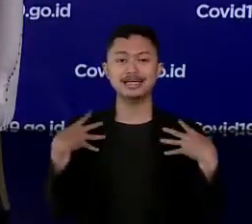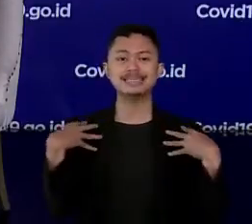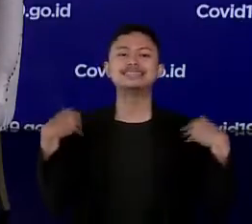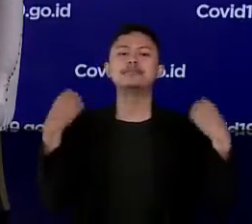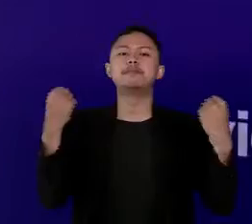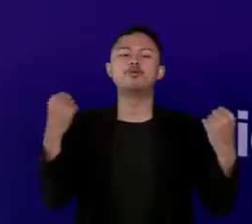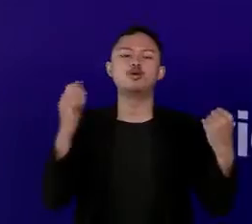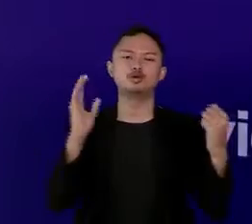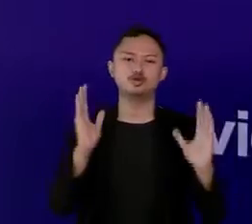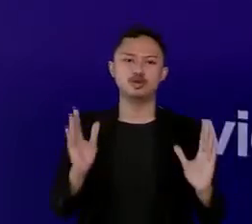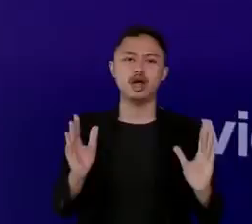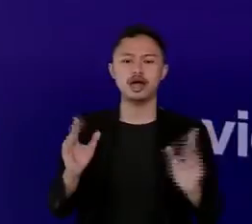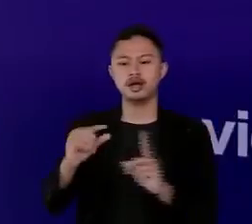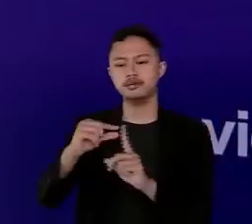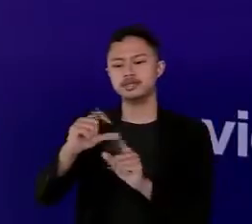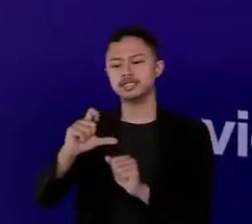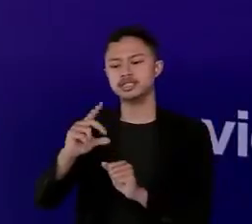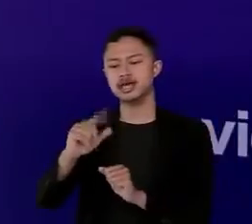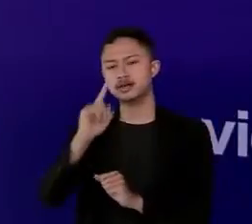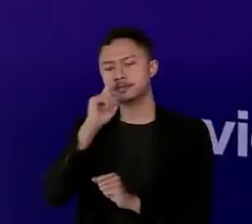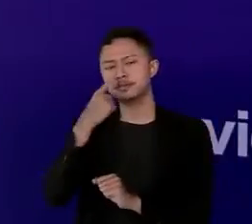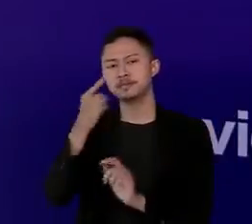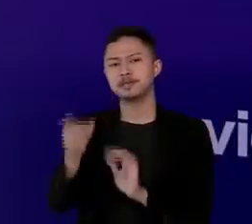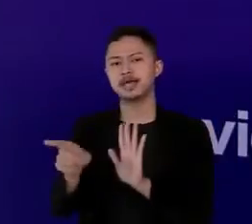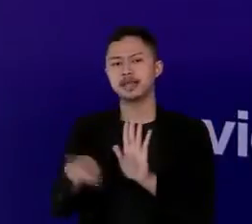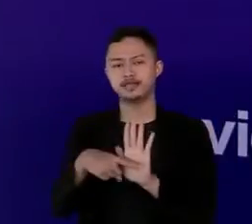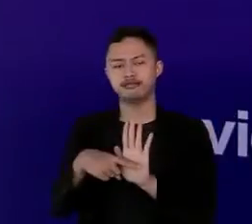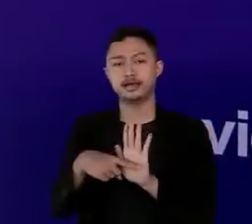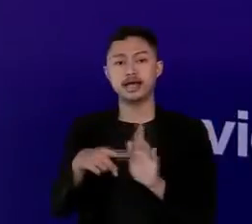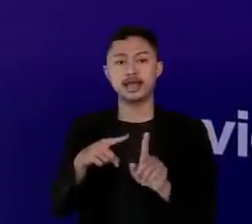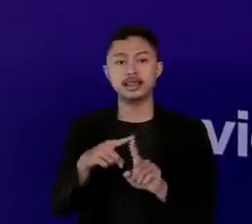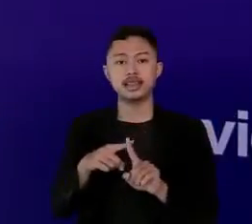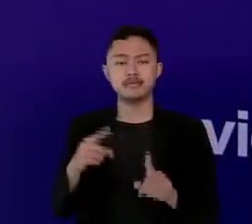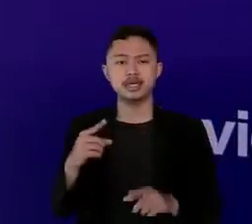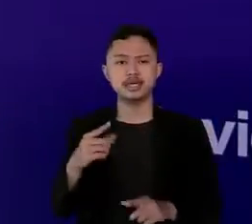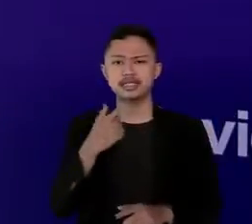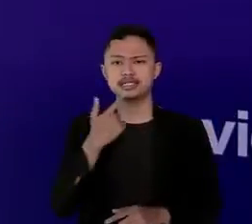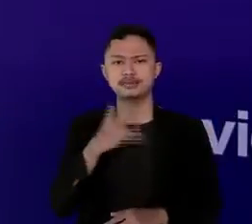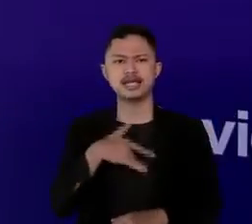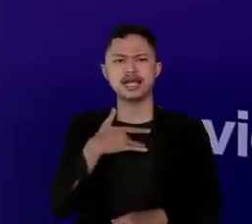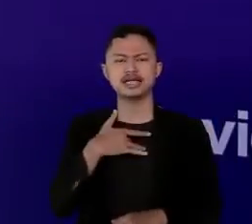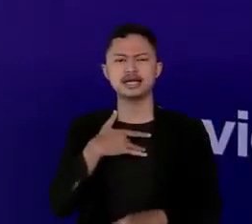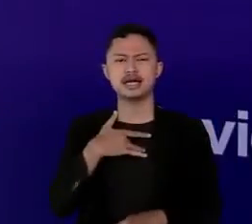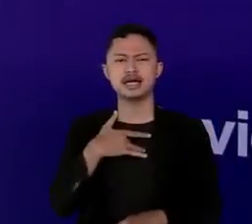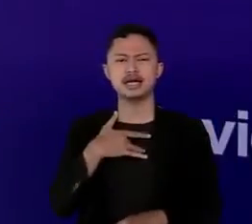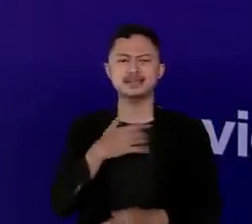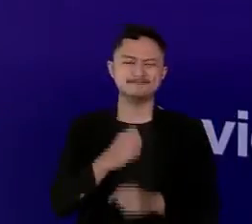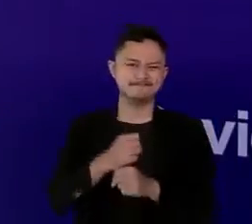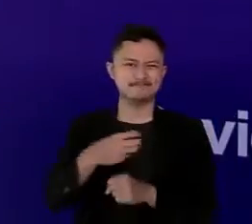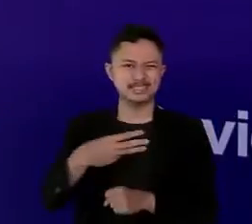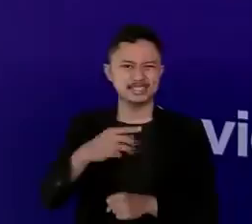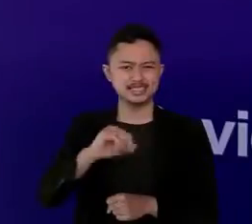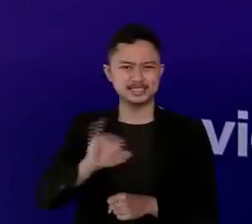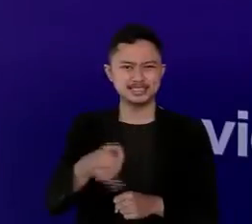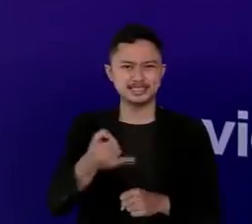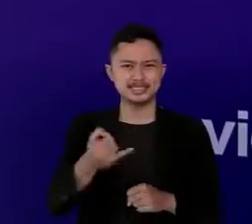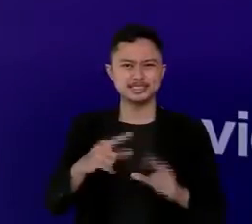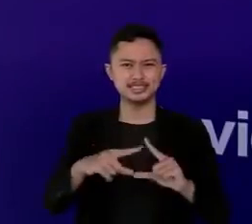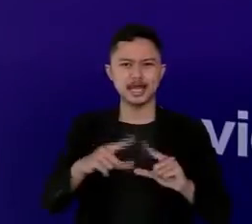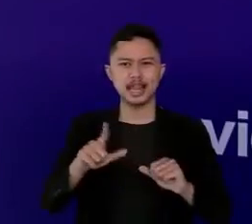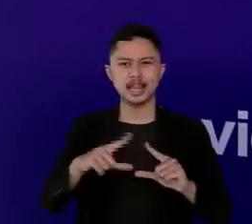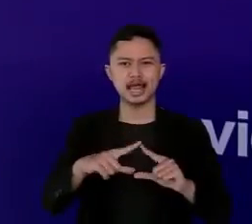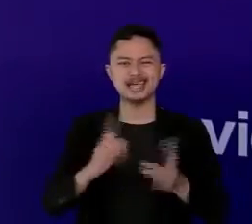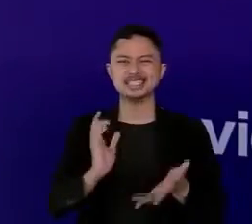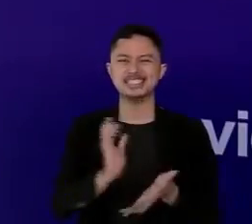sembuh artinya Spesialnya negatif tetapi kemudian masih mengalami gejala sisa Hai tadi kadang-kadang masih